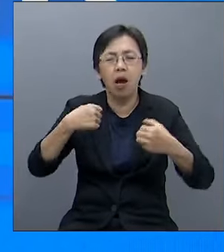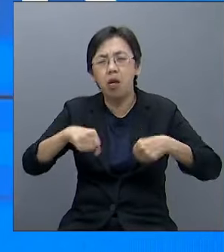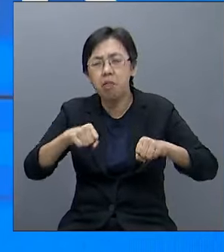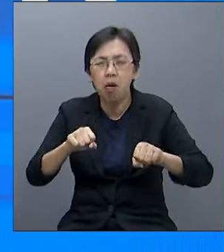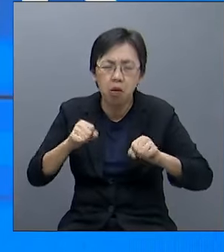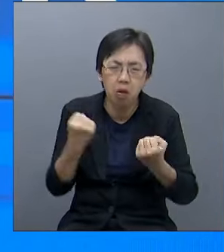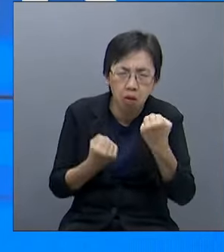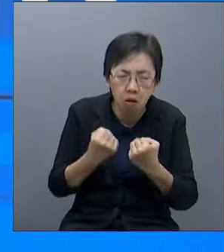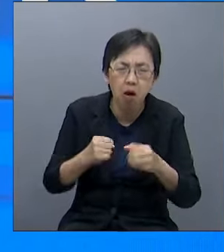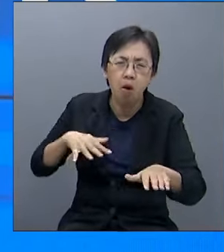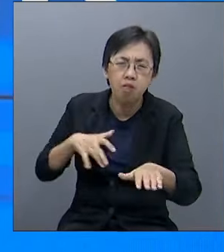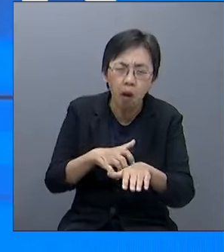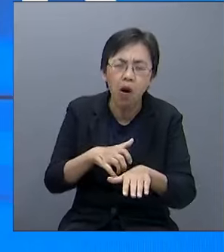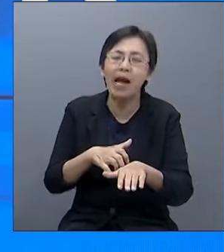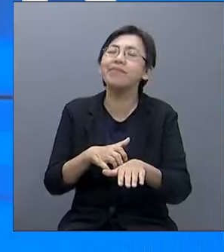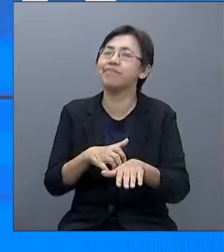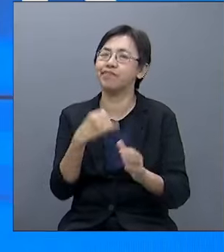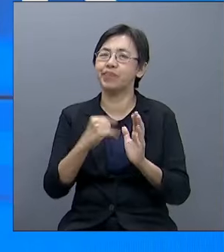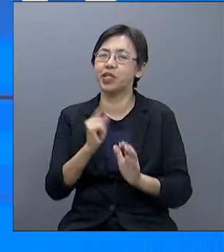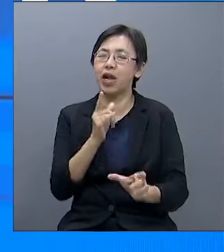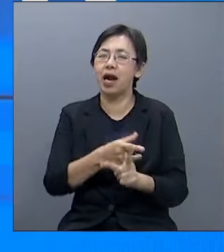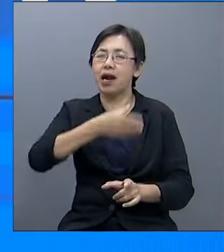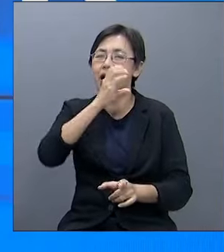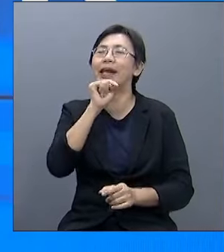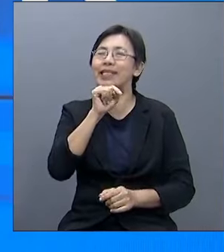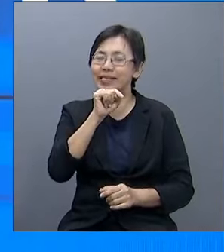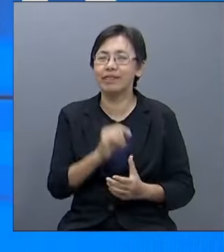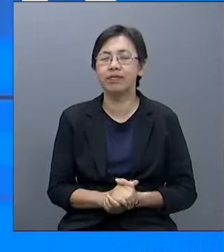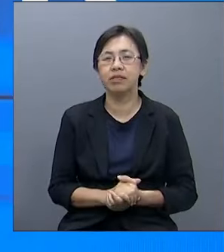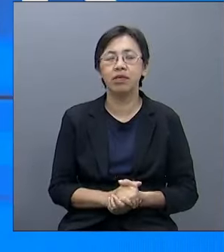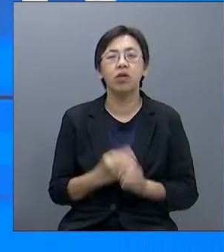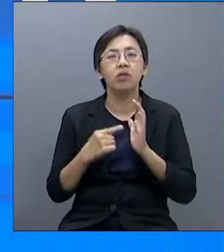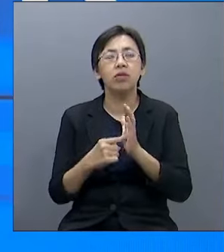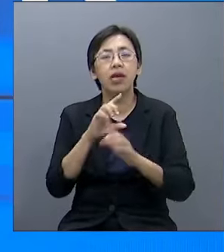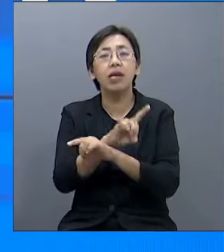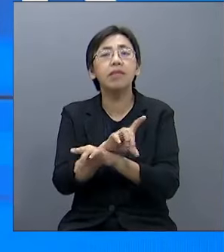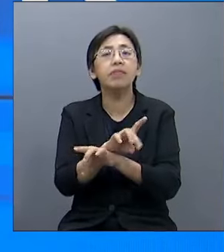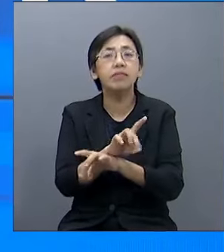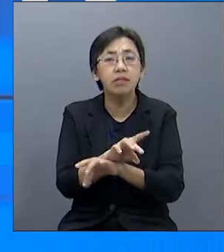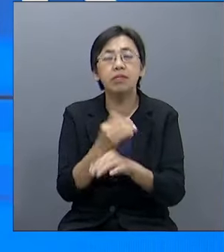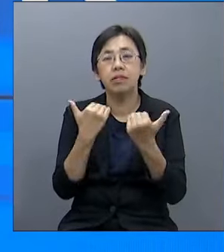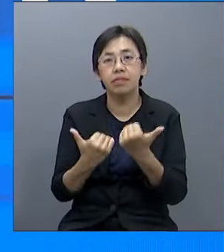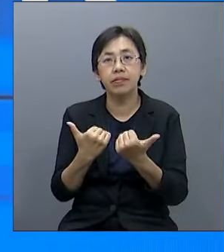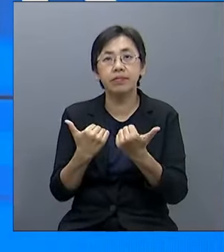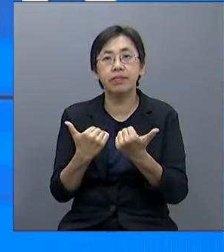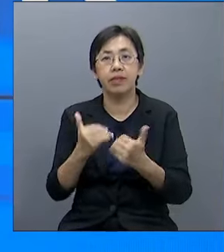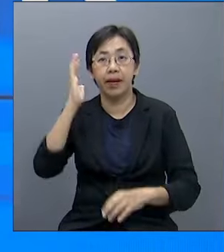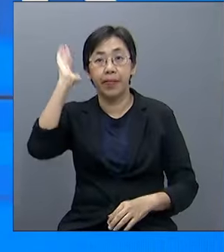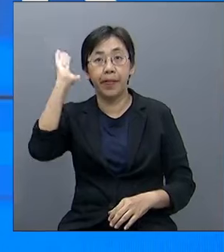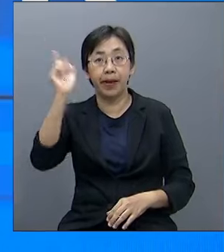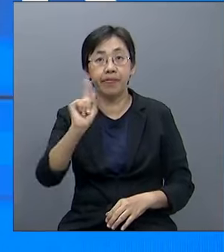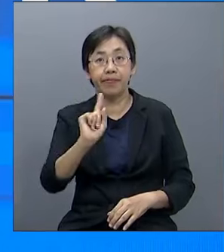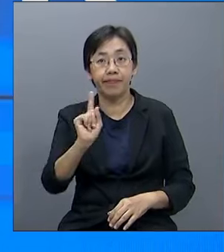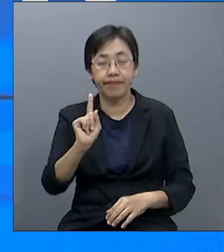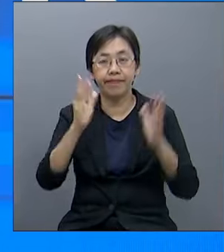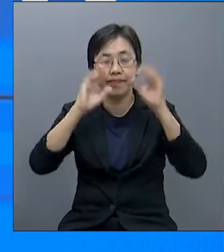เรื่องเหล้าแล้วก็สุรานั่นเองค่ะแต่ทั้งนี้ทั้งนั้นในพื้นที่ต้นแบบในจังหวัดเพชรบุรีค่ะเขามีนะคะเรื่องของแคมเปญที่จะรณร